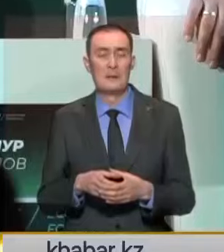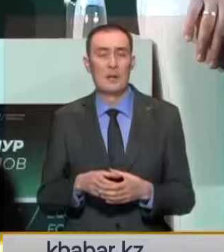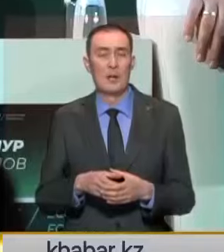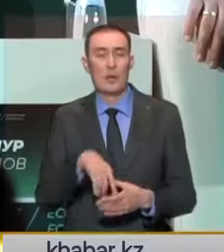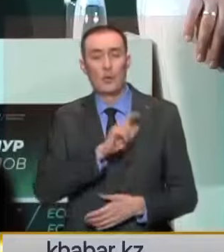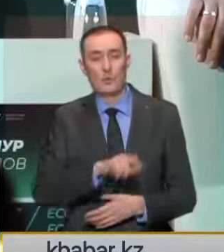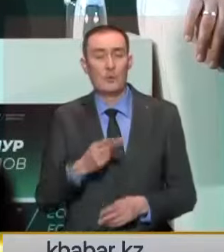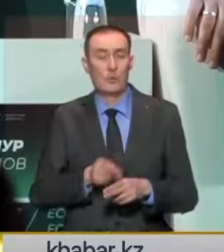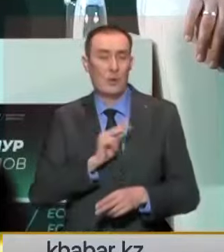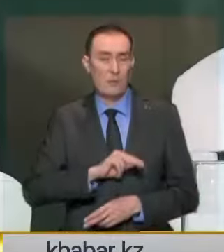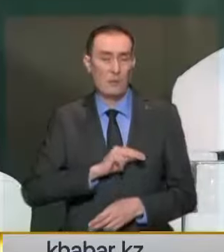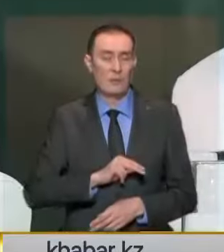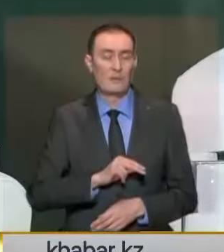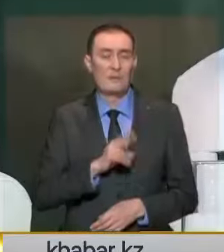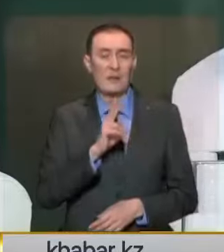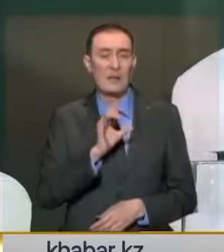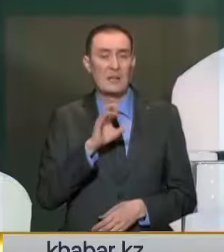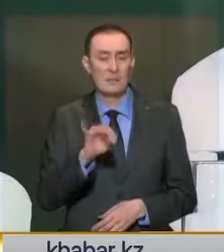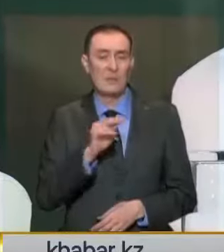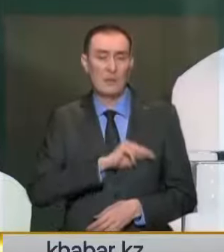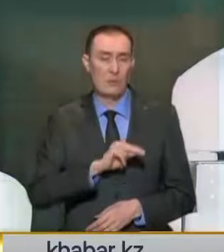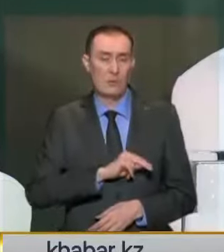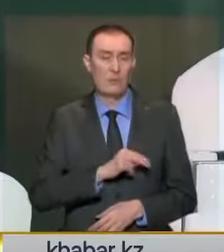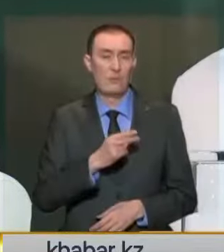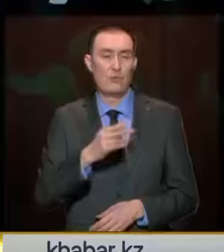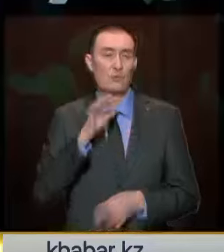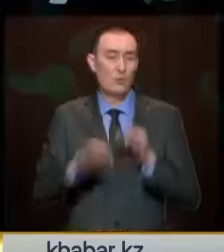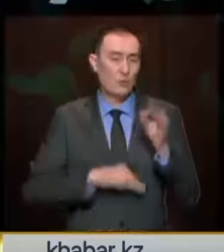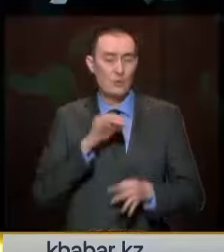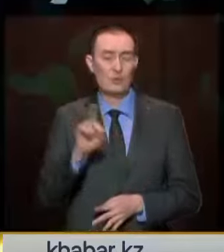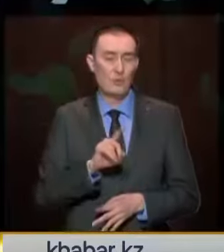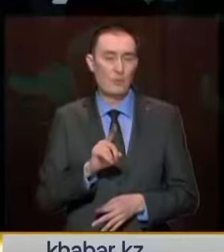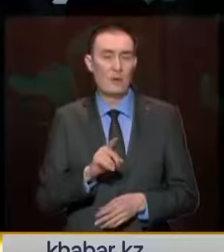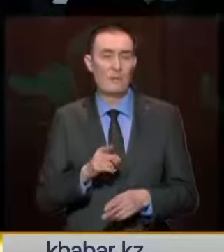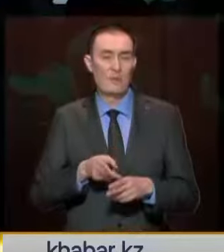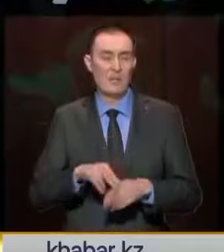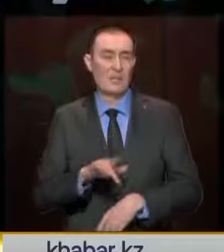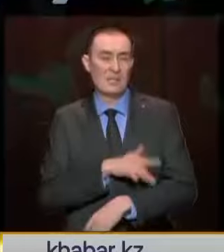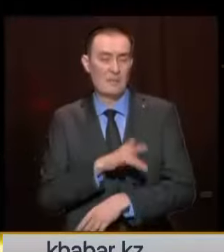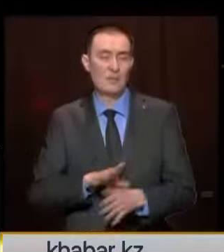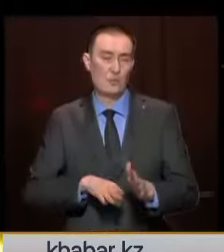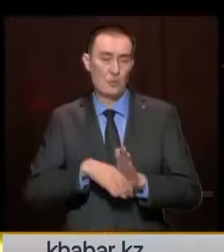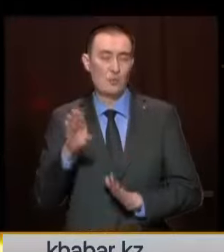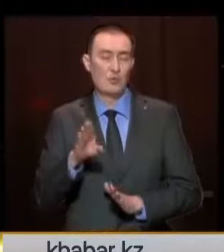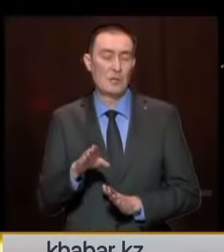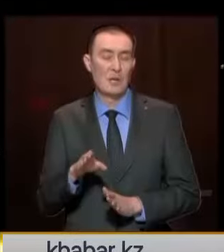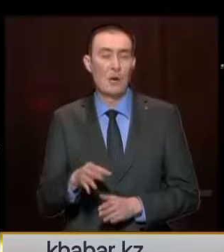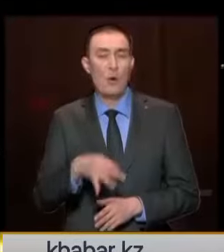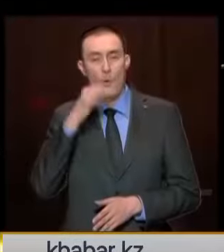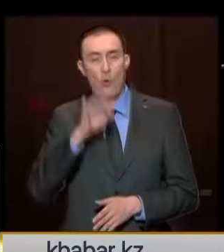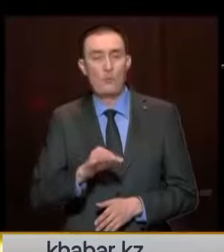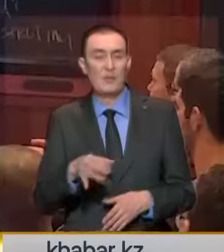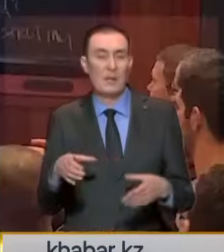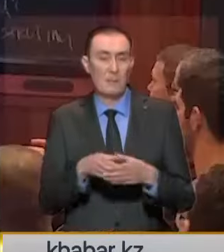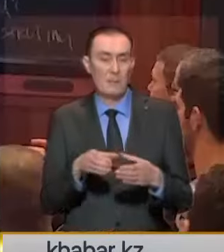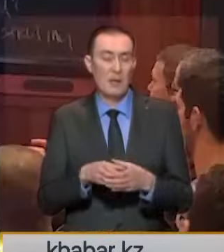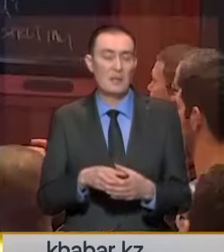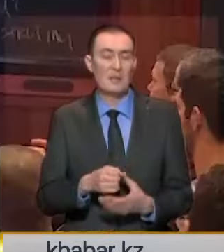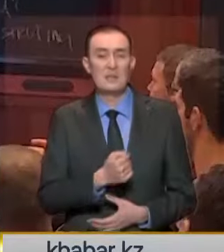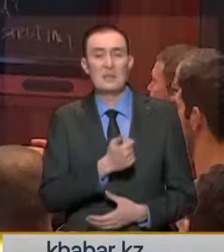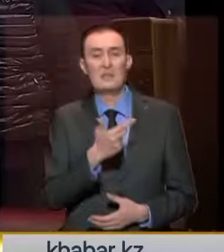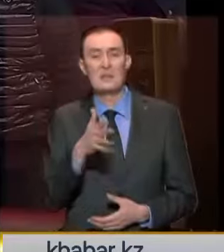людьми, которые работают в Каспии. Мы здесь сидим, работаем по 24 часа для того, чтобы такие крутые сервисы создавать. Не зря опыт Каспий-Кизет уже